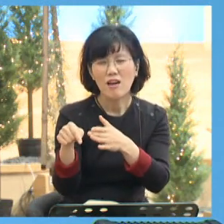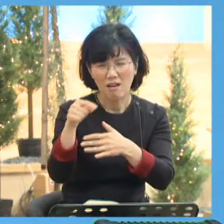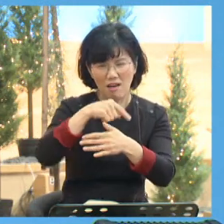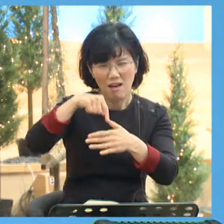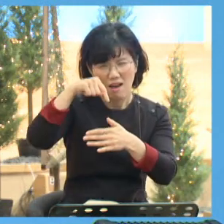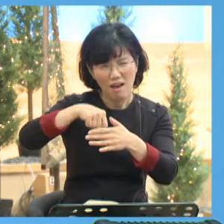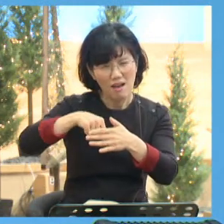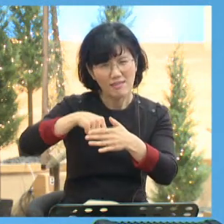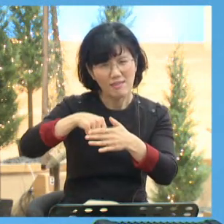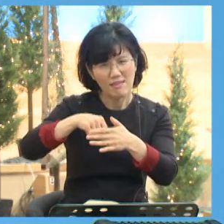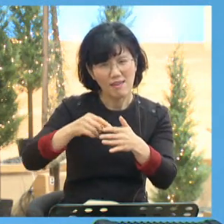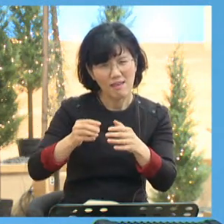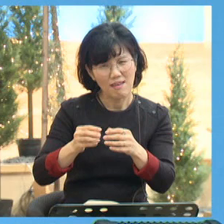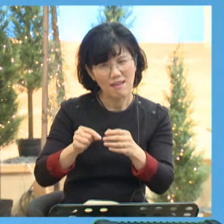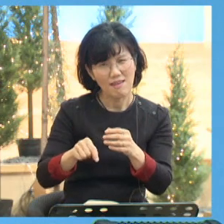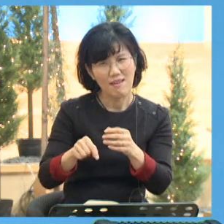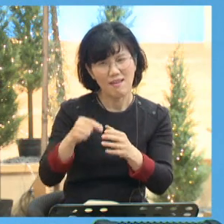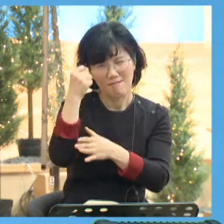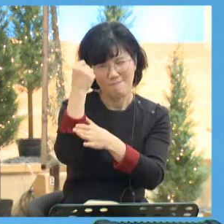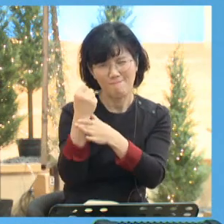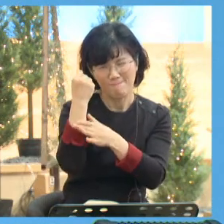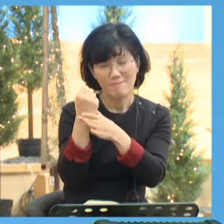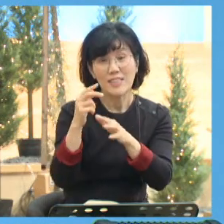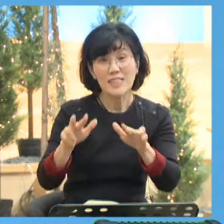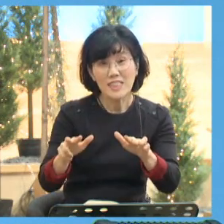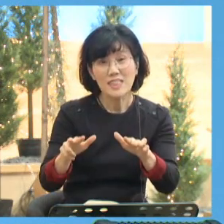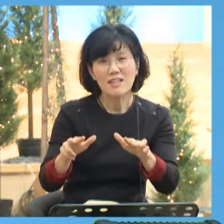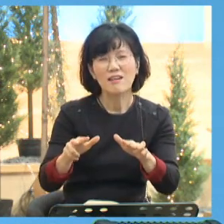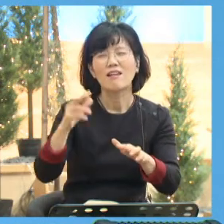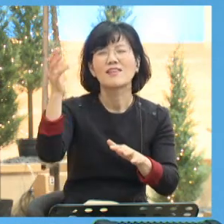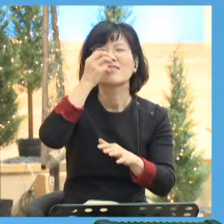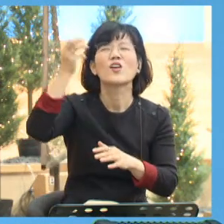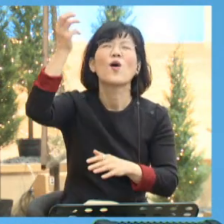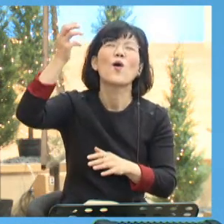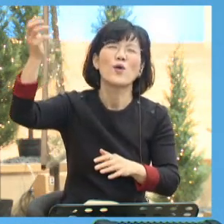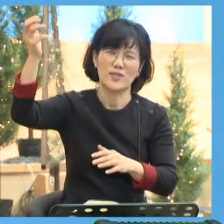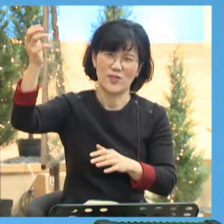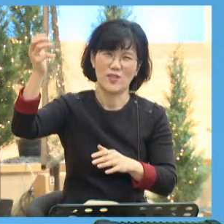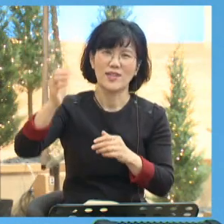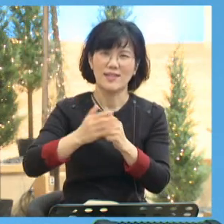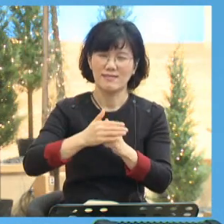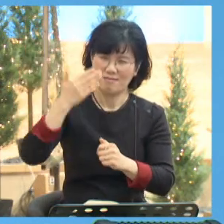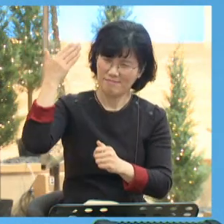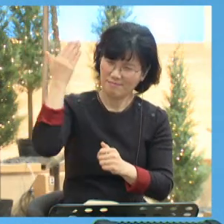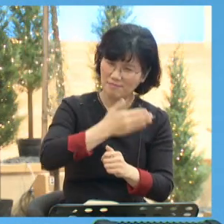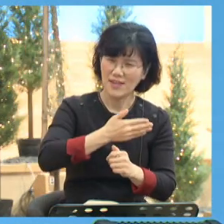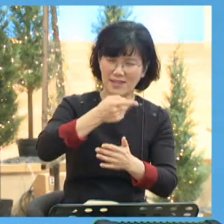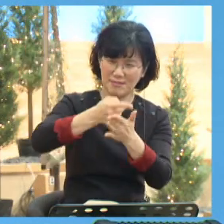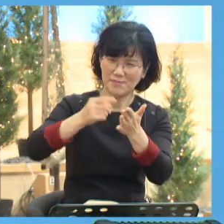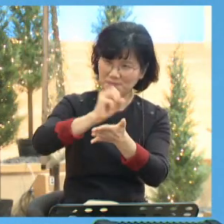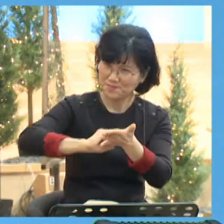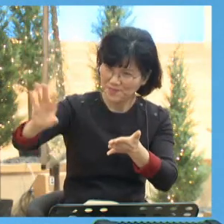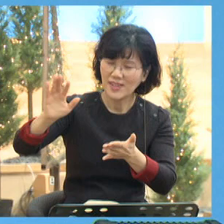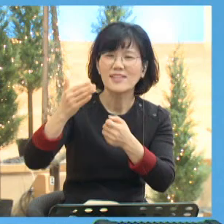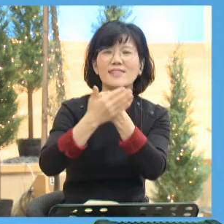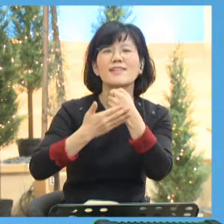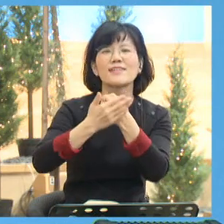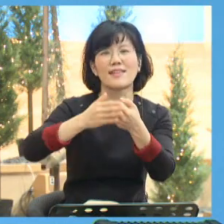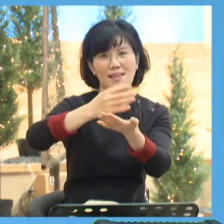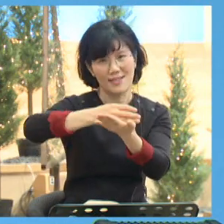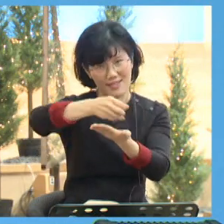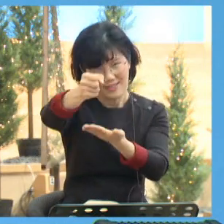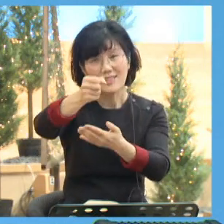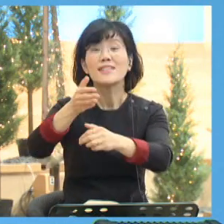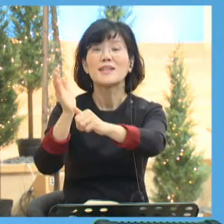만족 고름이 막 근근하게 있잖아요 그거 성령께서 오늘 그냥 말끔히 씻어내 주시는 그런 은혜를 누릴 수 있기를